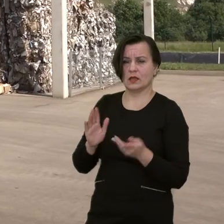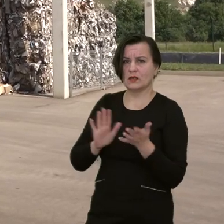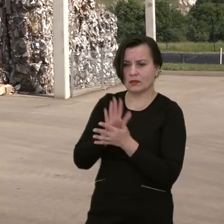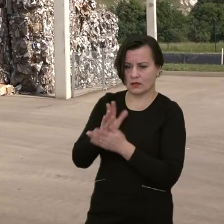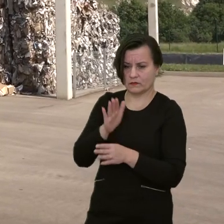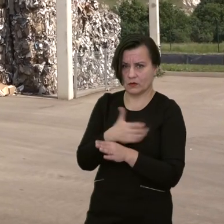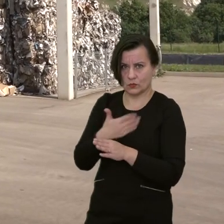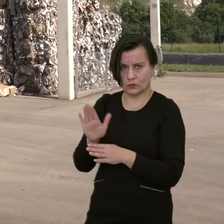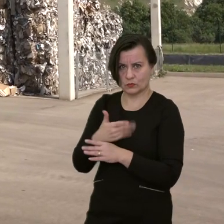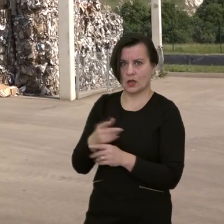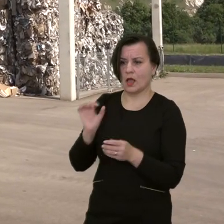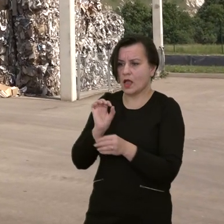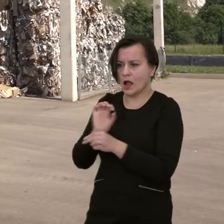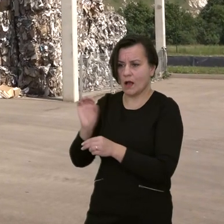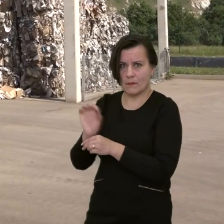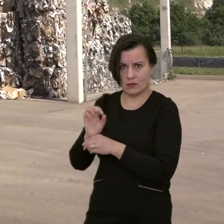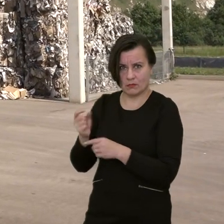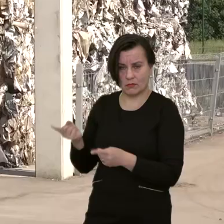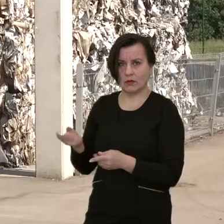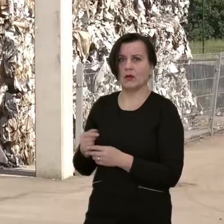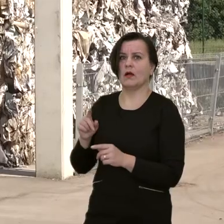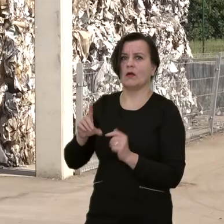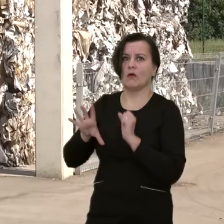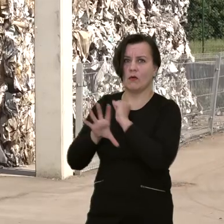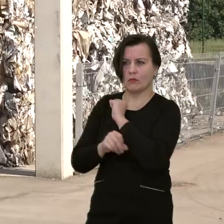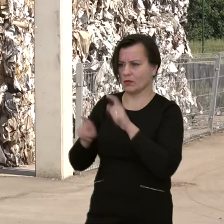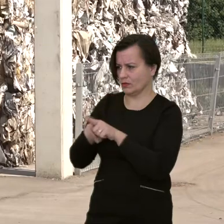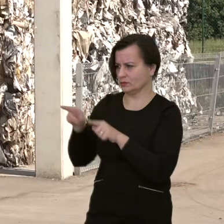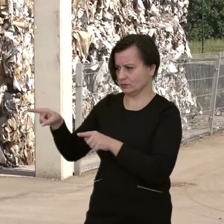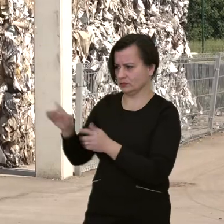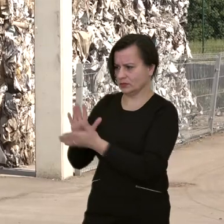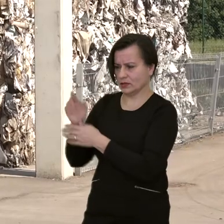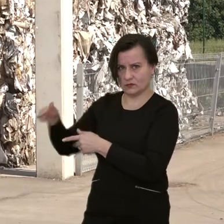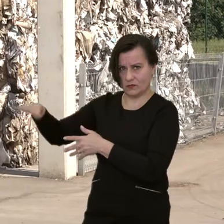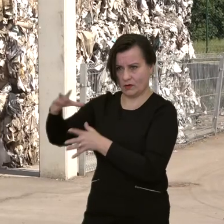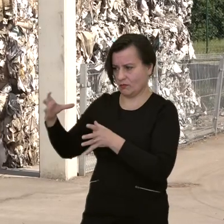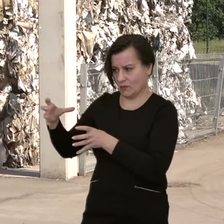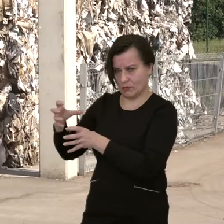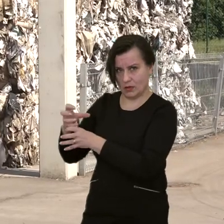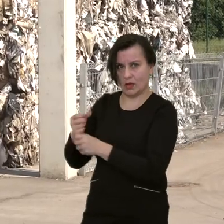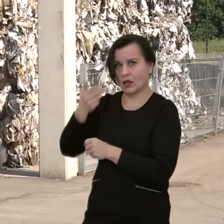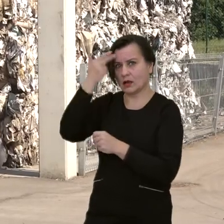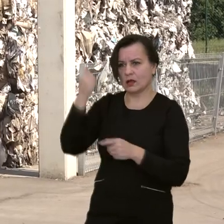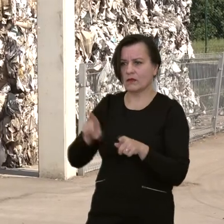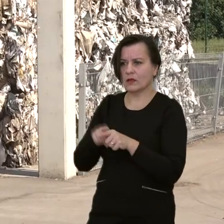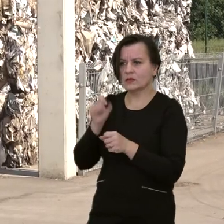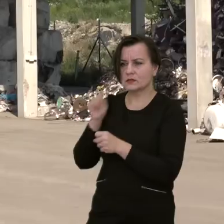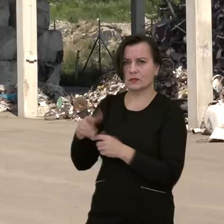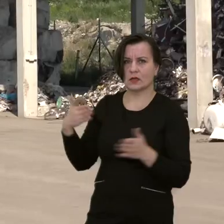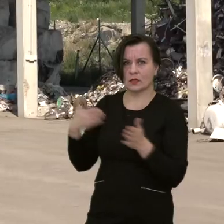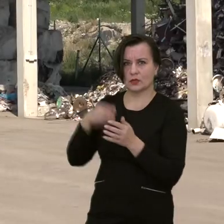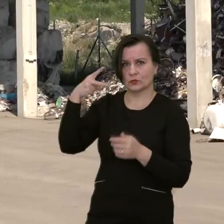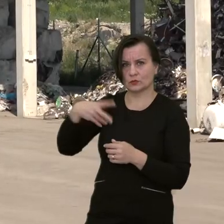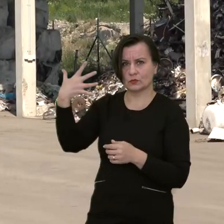yra atliekų rūšiavimas, perdirbimas ir paskutinis žingsnis, tai yra šalinimas savartinė, kas,